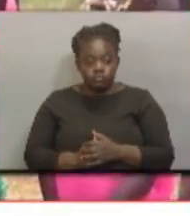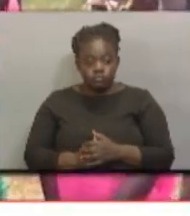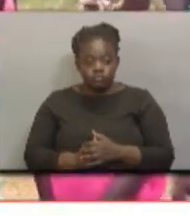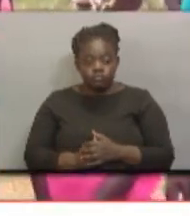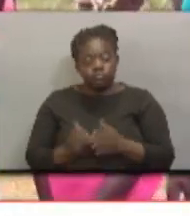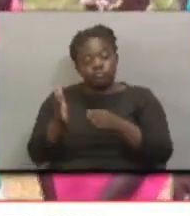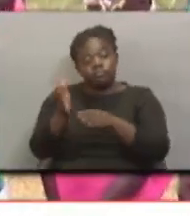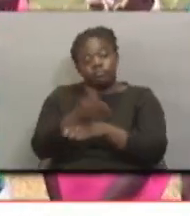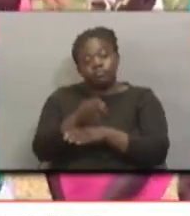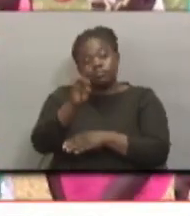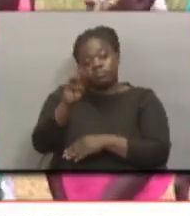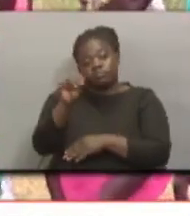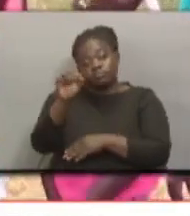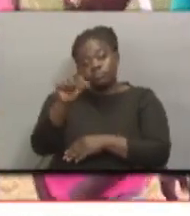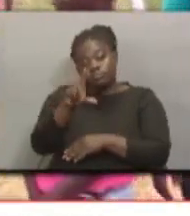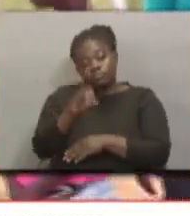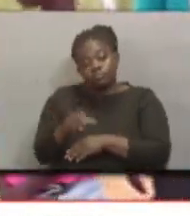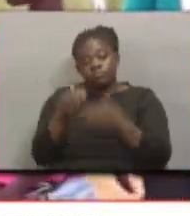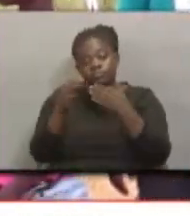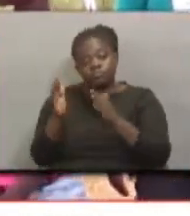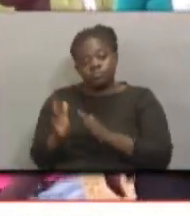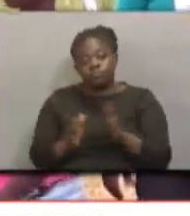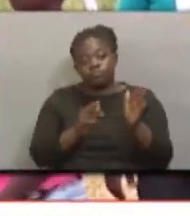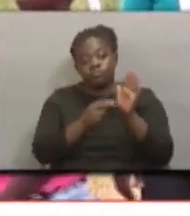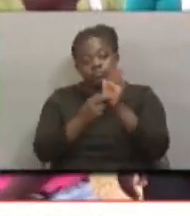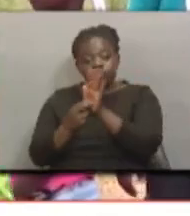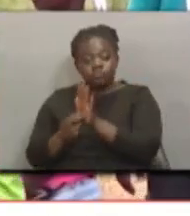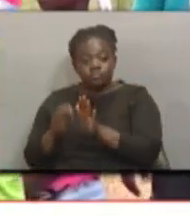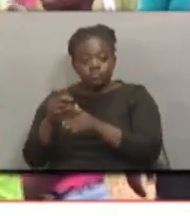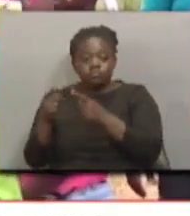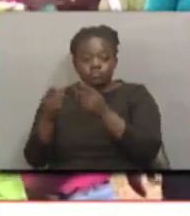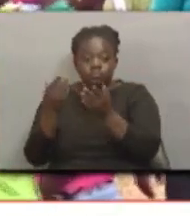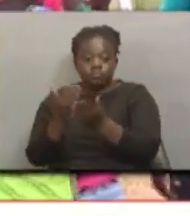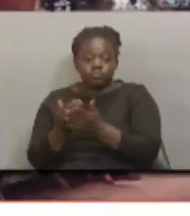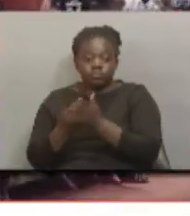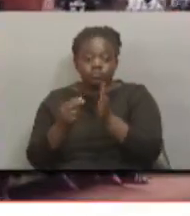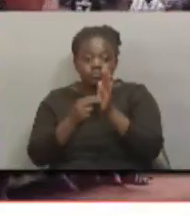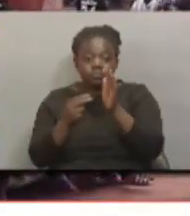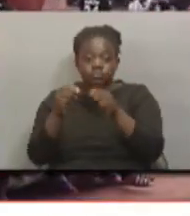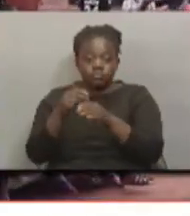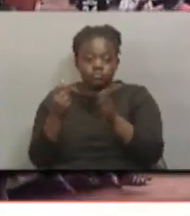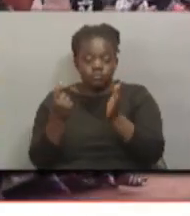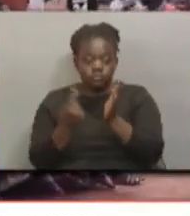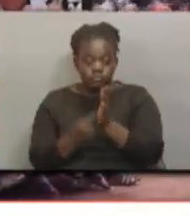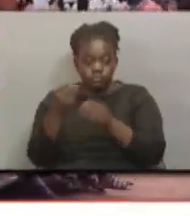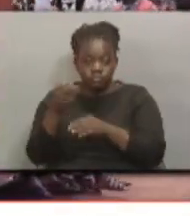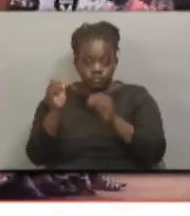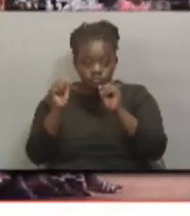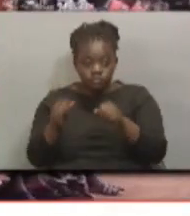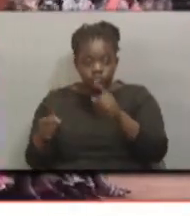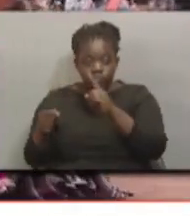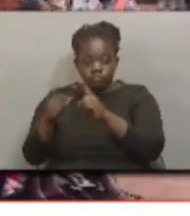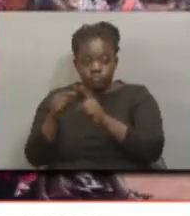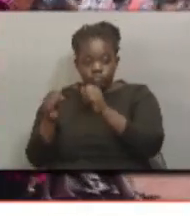Minisita Kyewalabye Male yeebazizza abateeseteese ab'omwoleso guno wabula n'asaba emyoleso egiri mu Uganda bwe kiba kisoboka gigattibwe